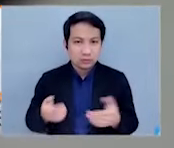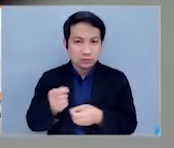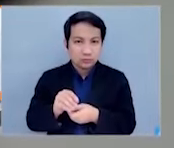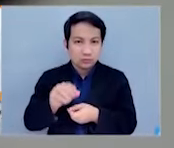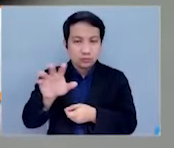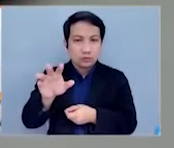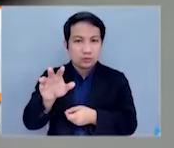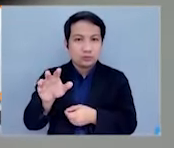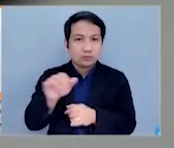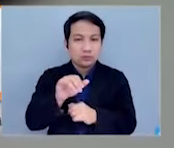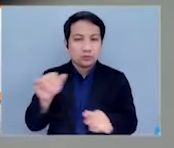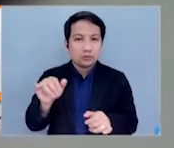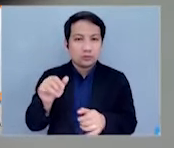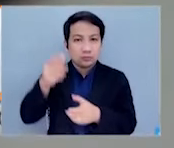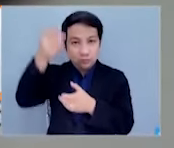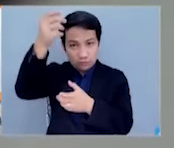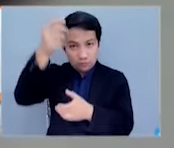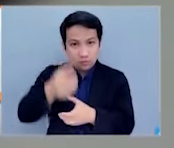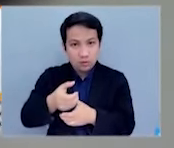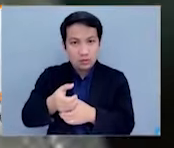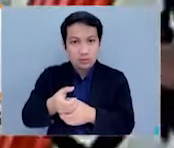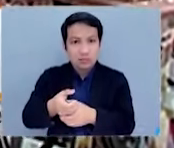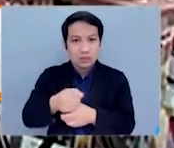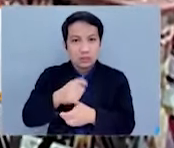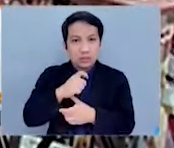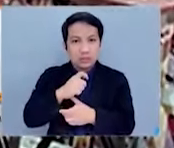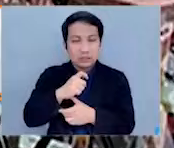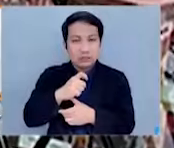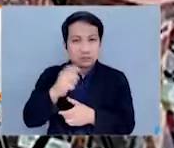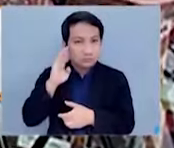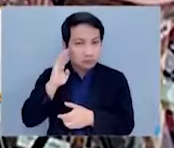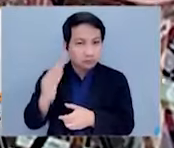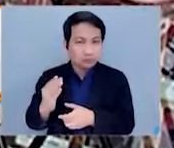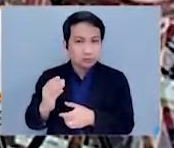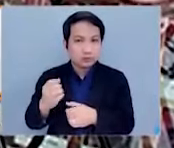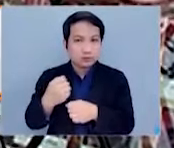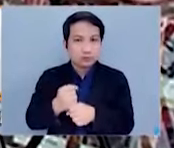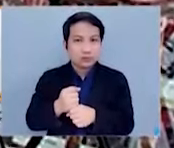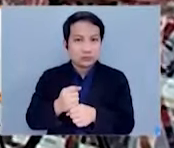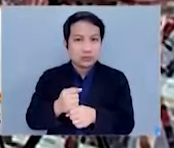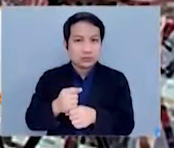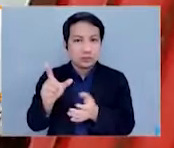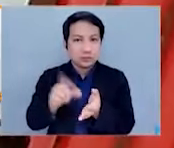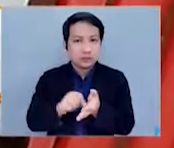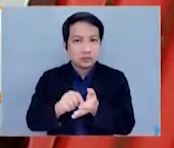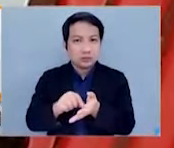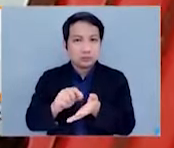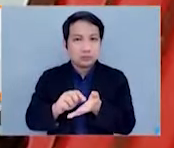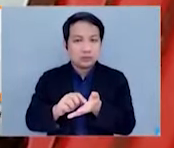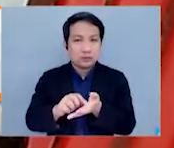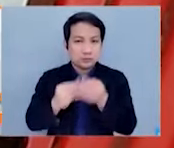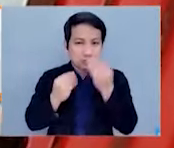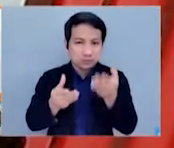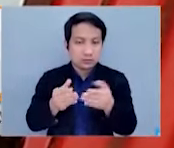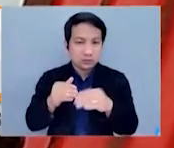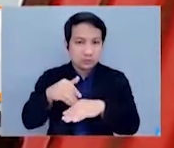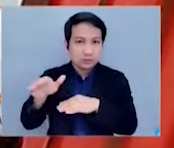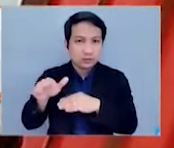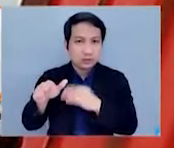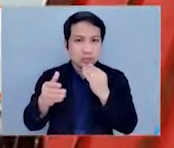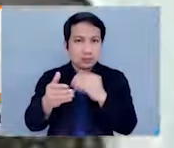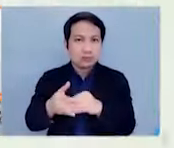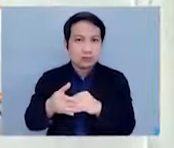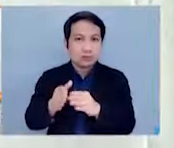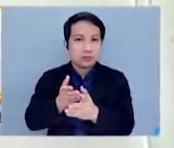ng fireman's pole na gawa sa tanso. Ang telegraph machine na ginagamit para makapagpadala ng mensahe gamit ang